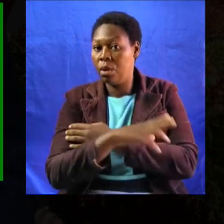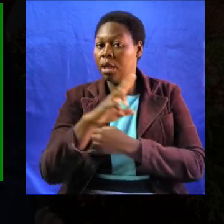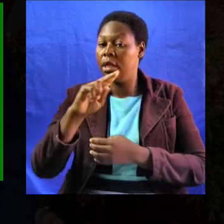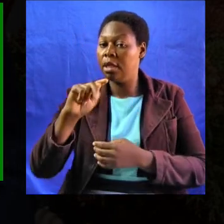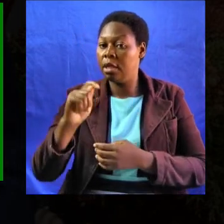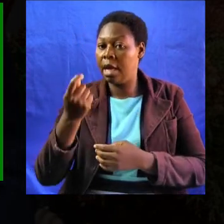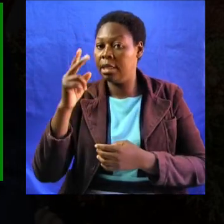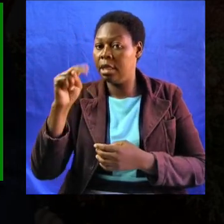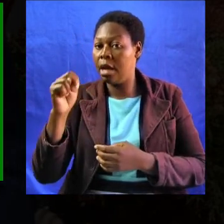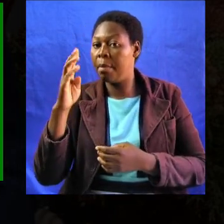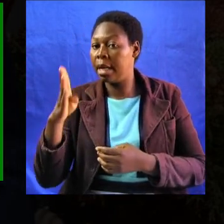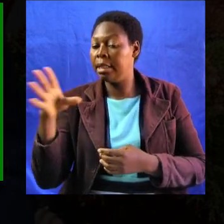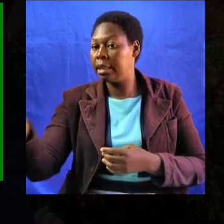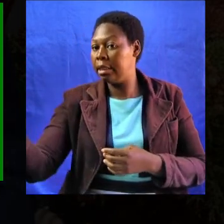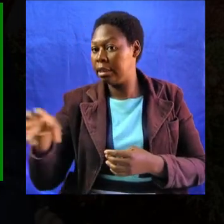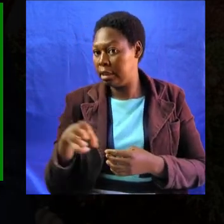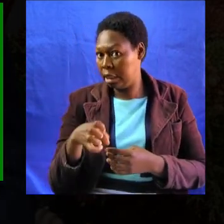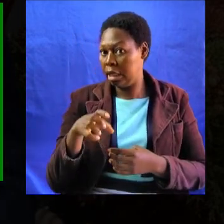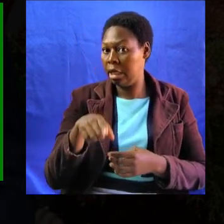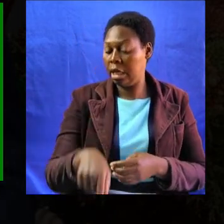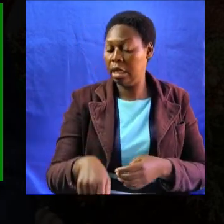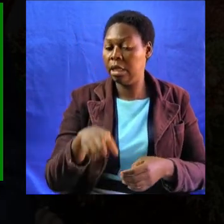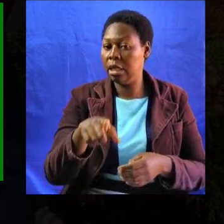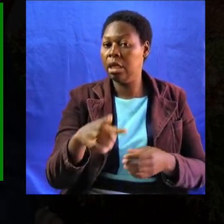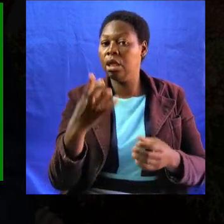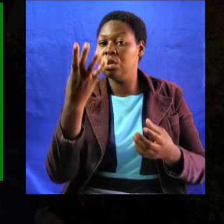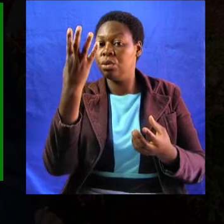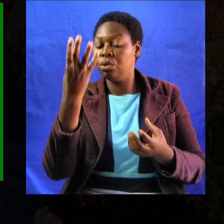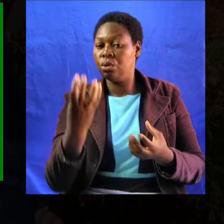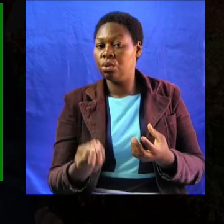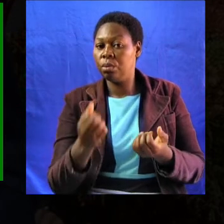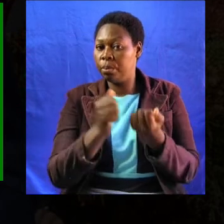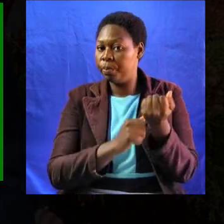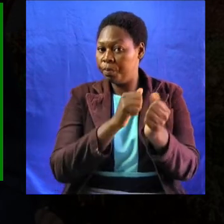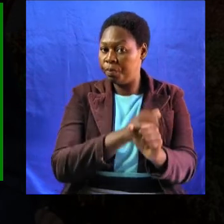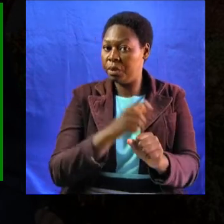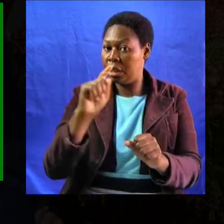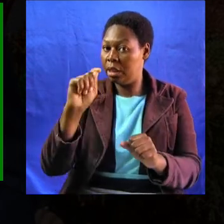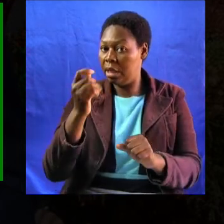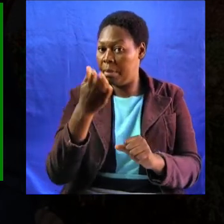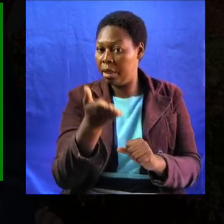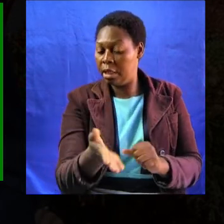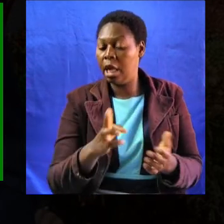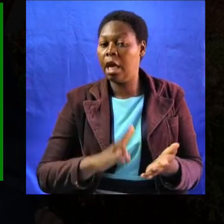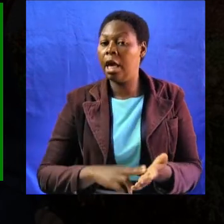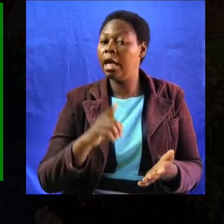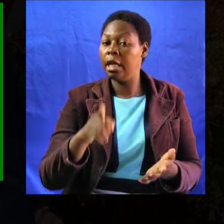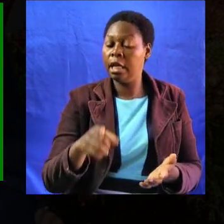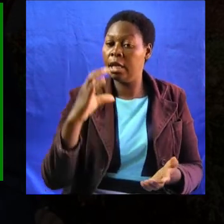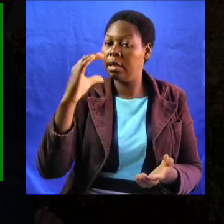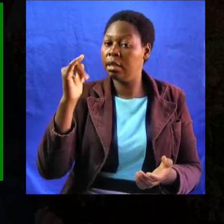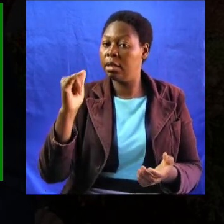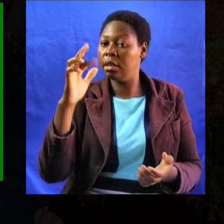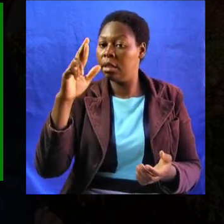naNebhukadhinezari patemberi yaiva Jerusarema. Ikaiswa mutemberi yeBhabhironi, mambo Koreshi wakabvisa izvozvo